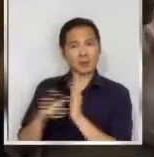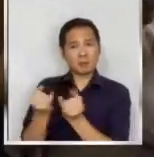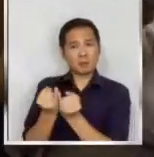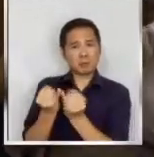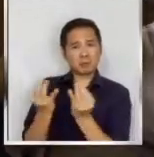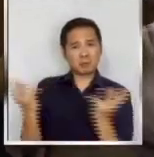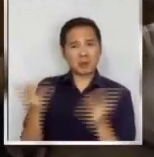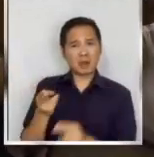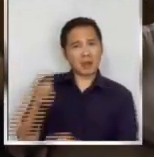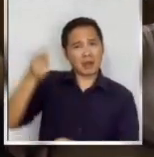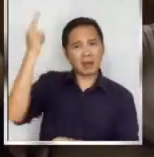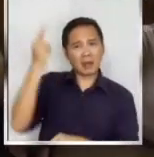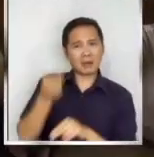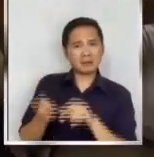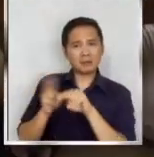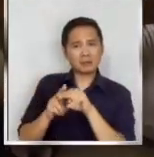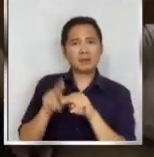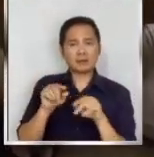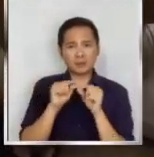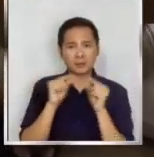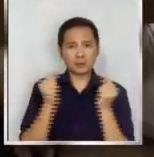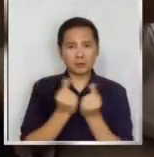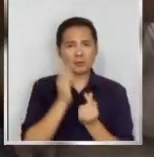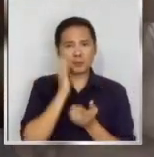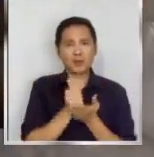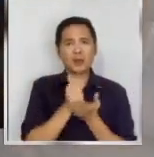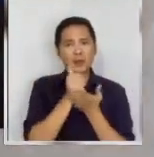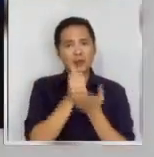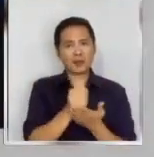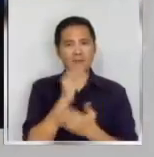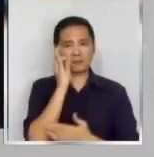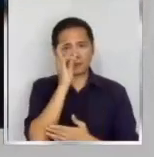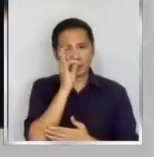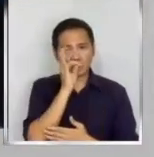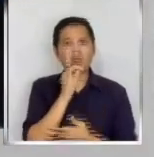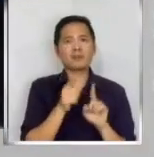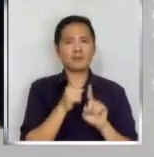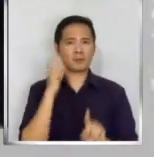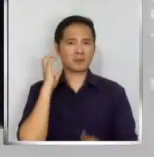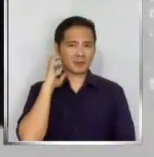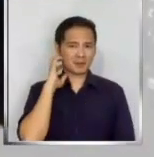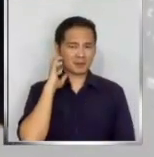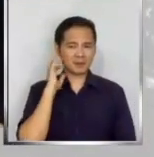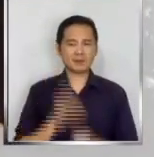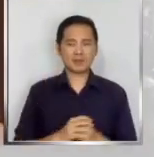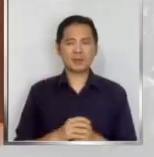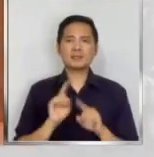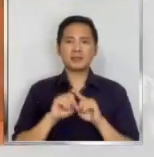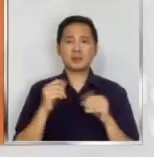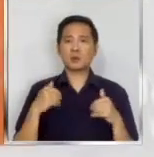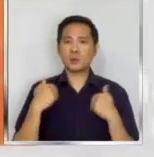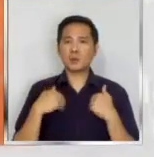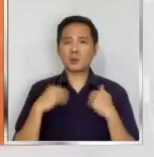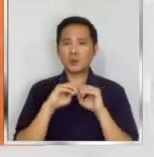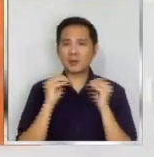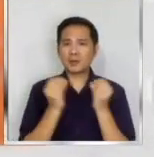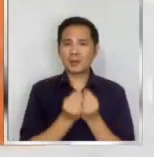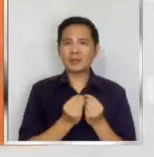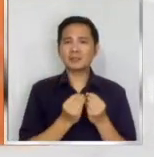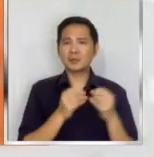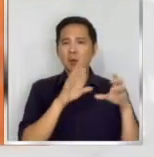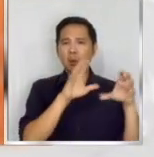Malayo man sa mga tinatawag na COVID hotspot, hindi pa rin ligtas sa banta ng virus yung mga liblib na mga komunidad sa Mindanao. Kaya